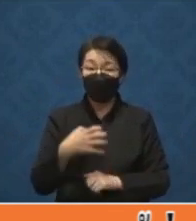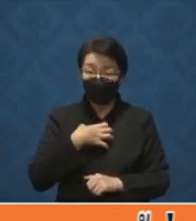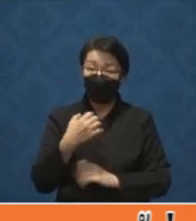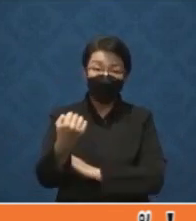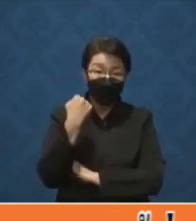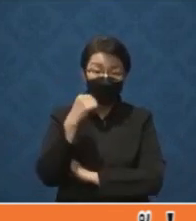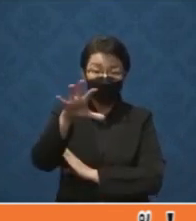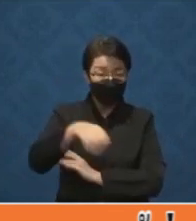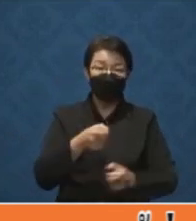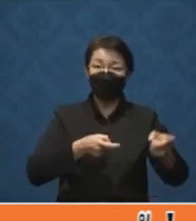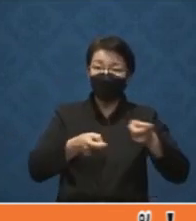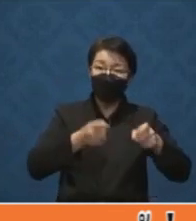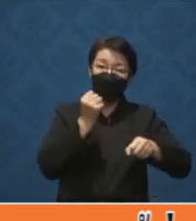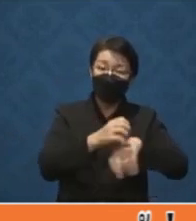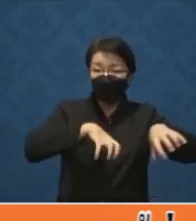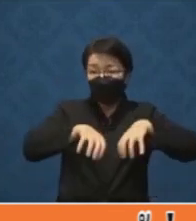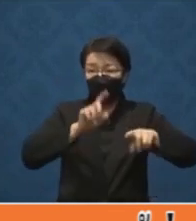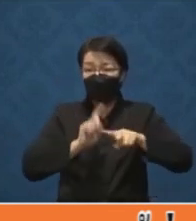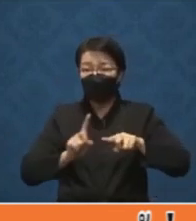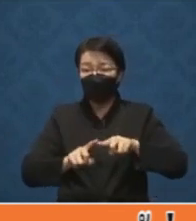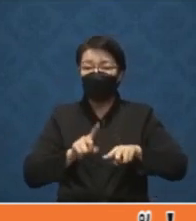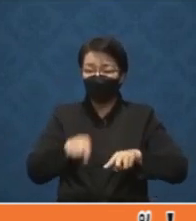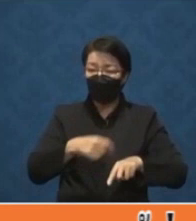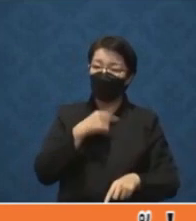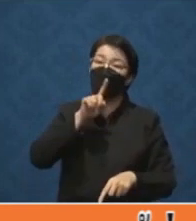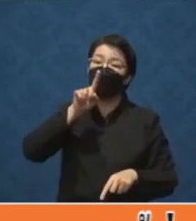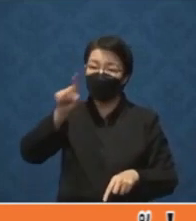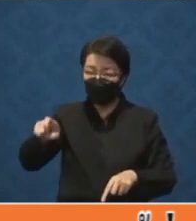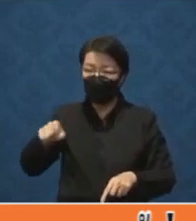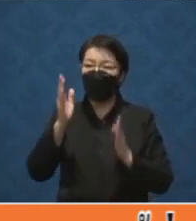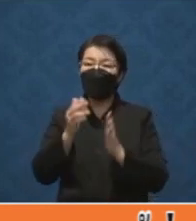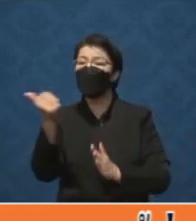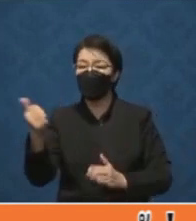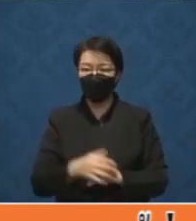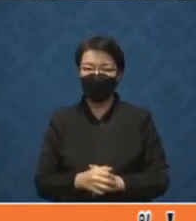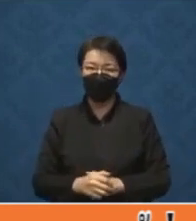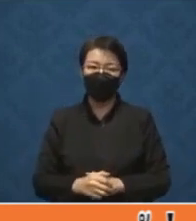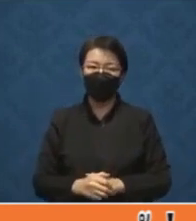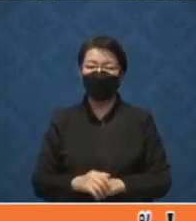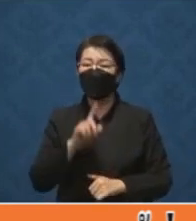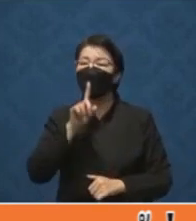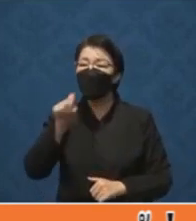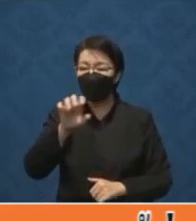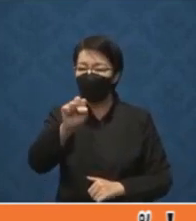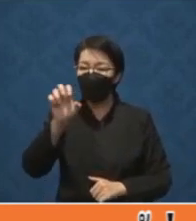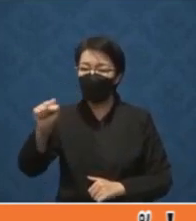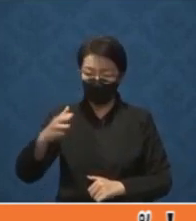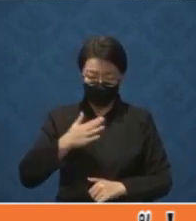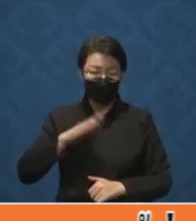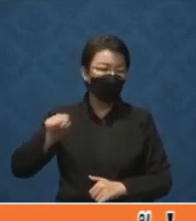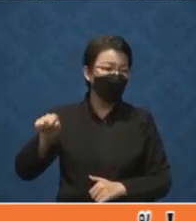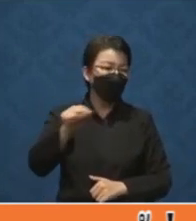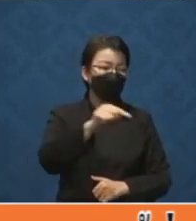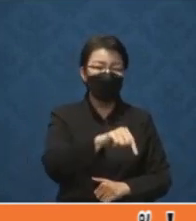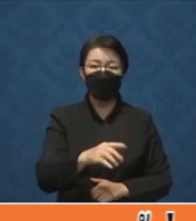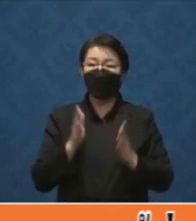ต้องการอำนาจบริหารจัดการอย่างนั้นก็ขอให้ถามความเห็นคนอื่นบ้างผู้แทนราษฎ